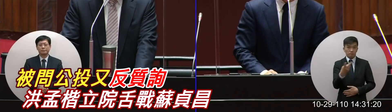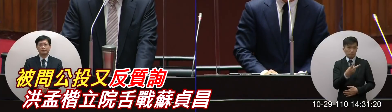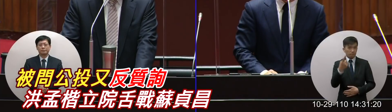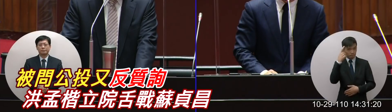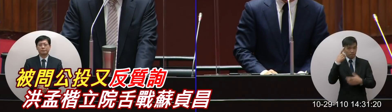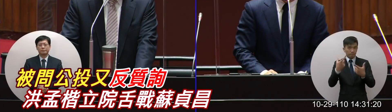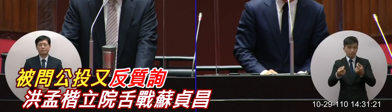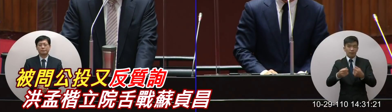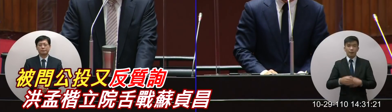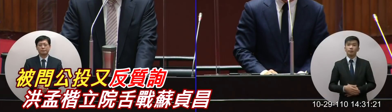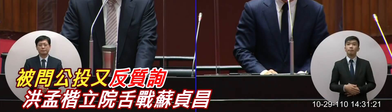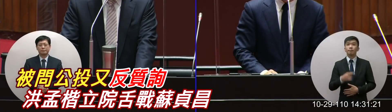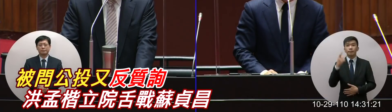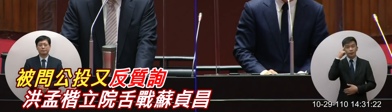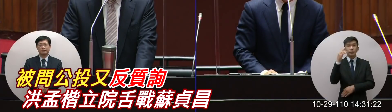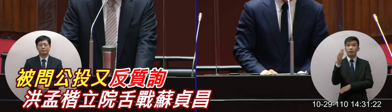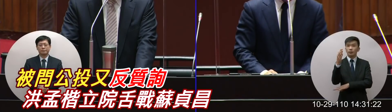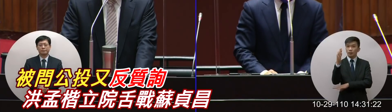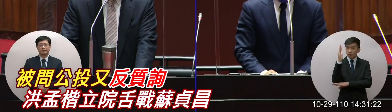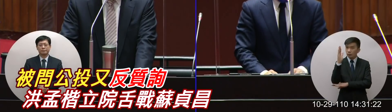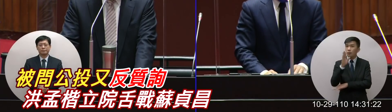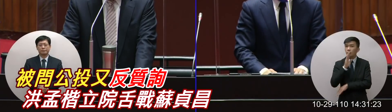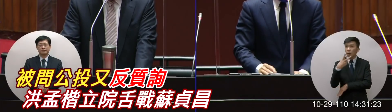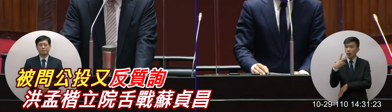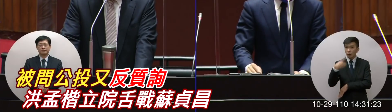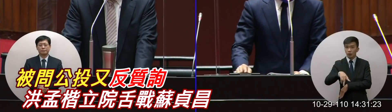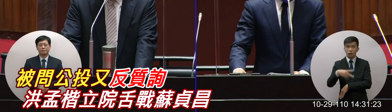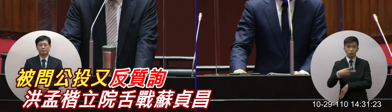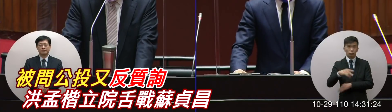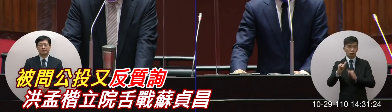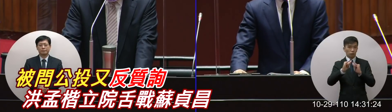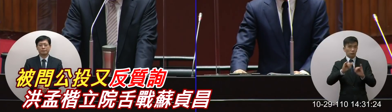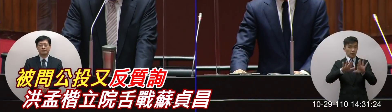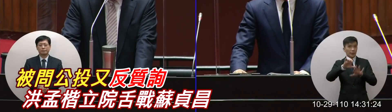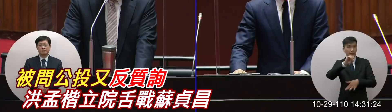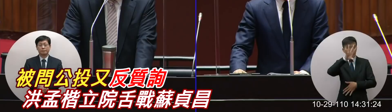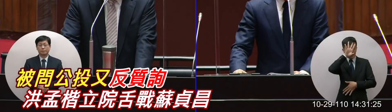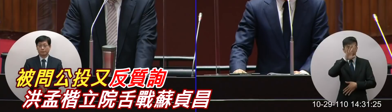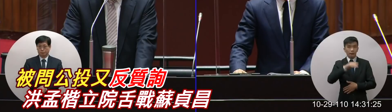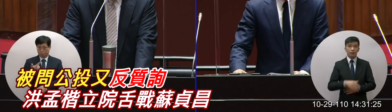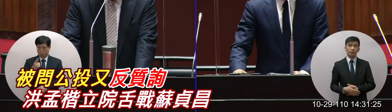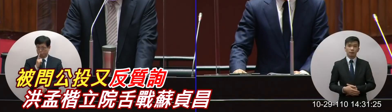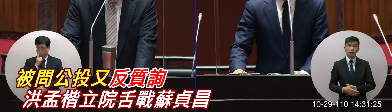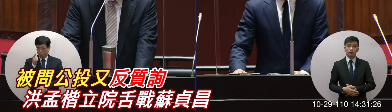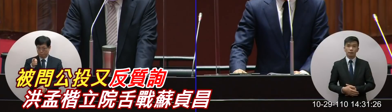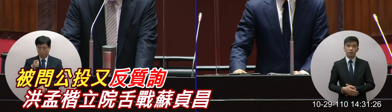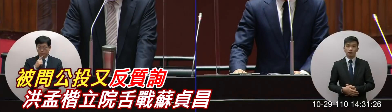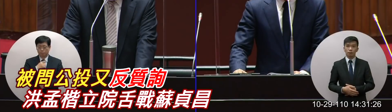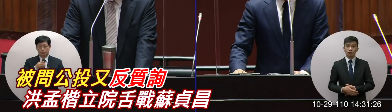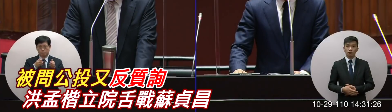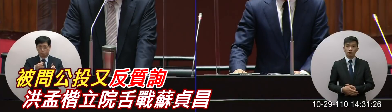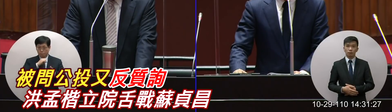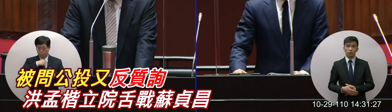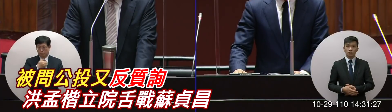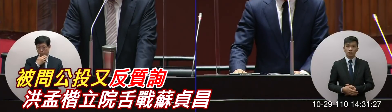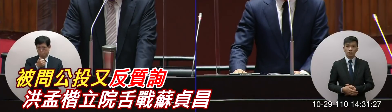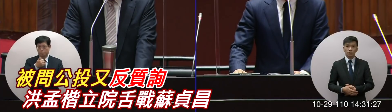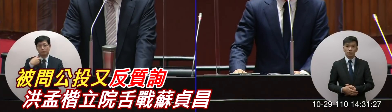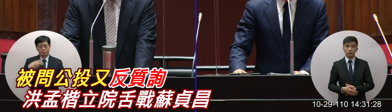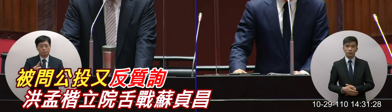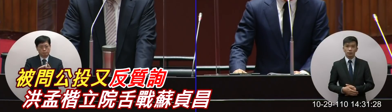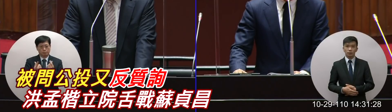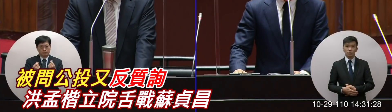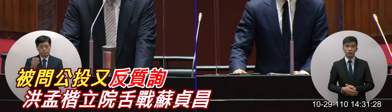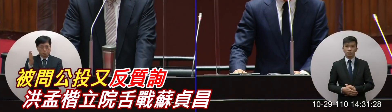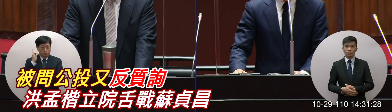表是政府的态度还是民进党的态度？ 不但是对台湾最有利，也是政府